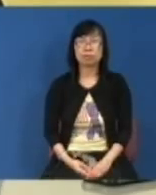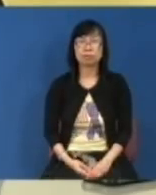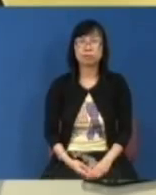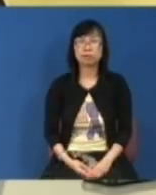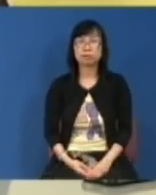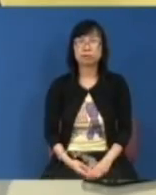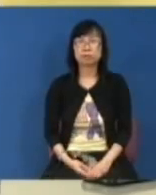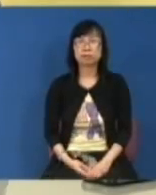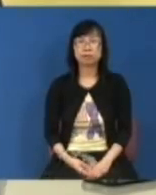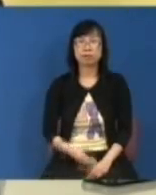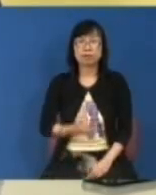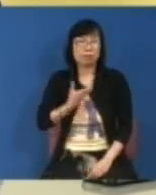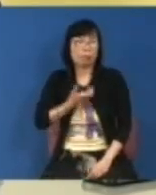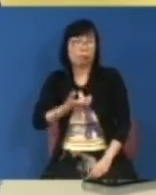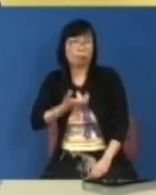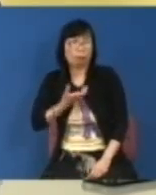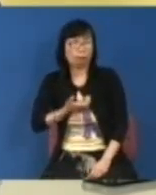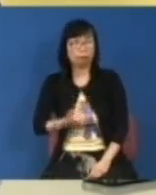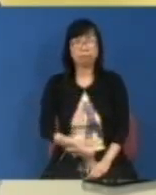是不是？为什么估错啱呢？